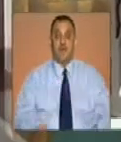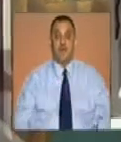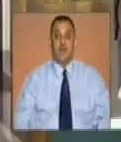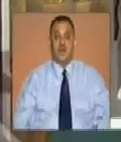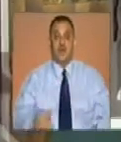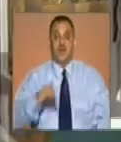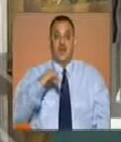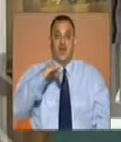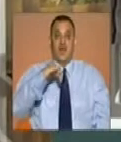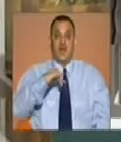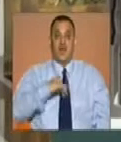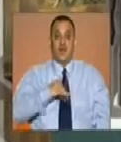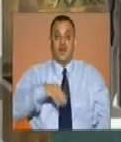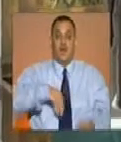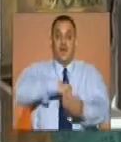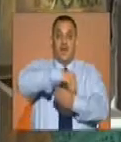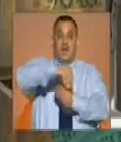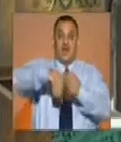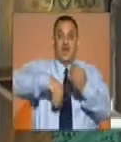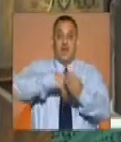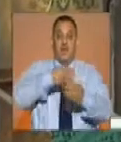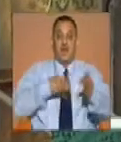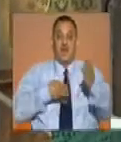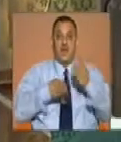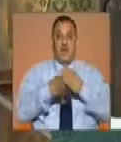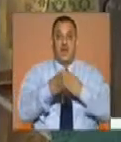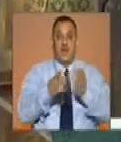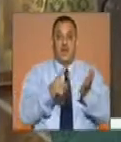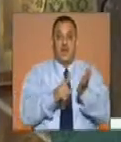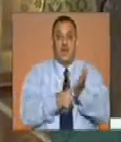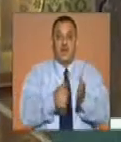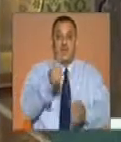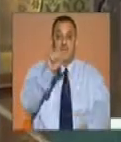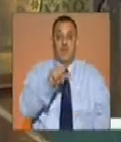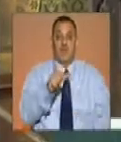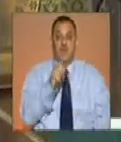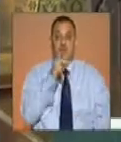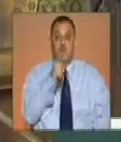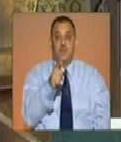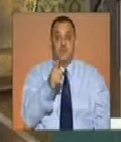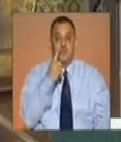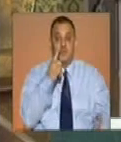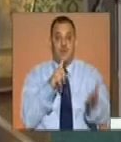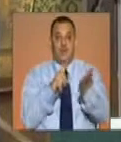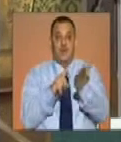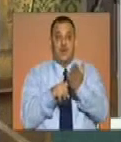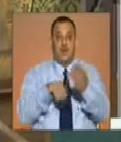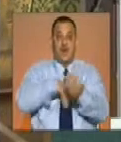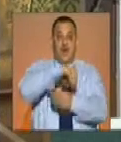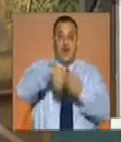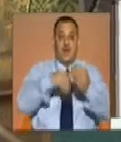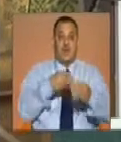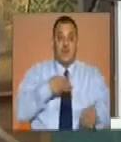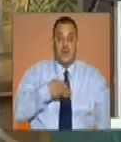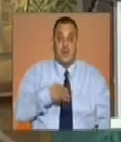وبغيت نعمل عليها عمرة، وأنا دوزت الحجة ديالي والعمرة معهن، وبغيت نعمل عليها عمرة، واش العمرة أخا